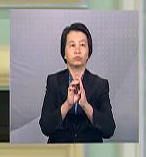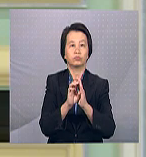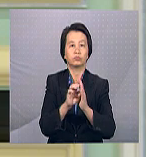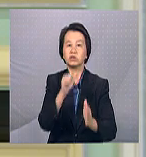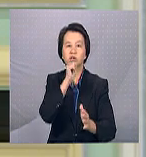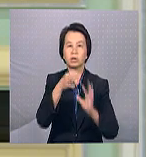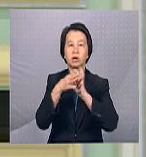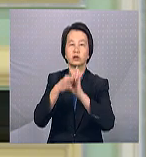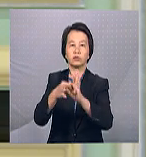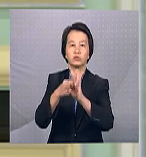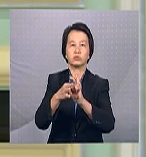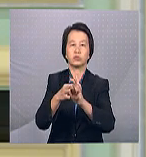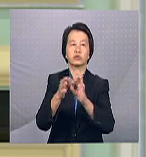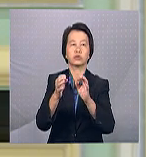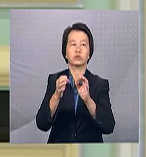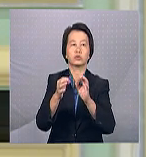tidak bekerjasama tadi, apa?